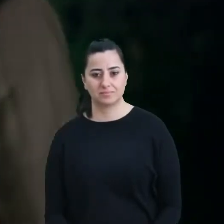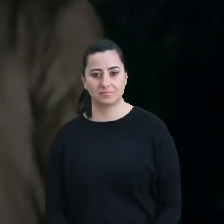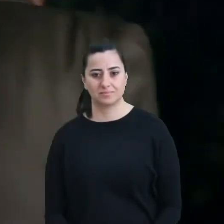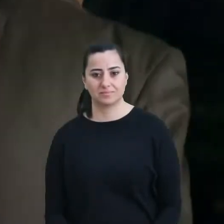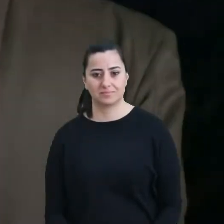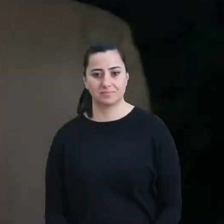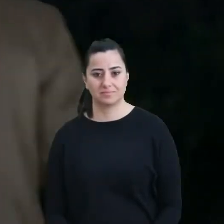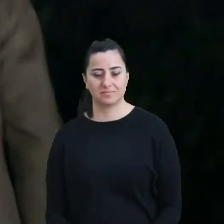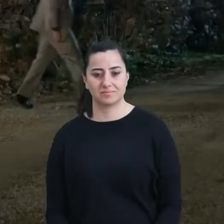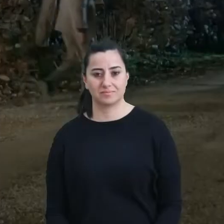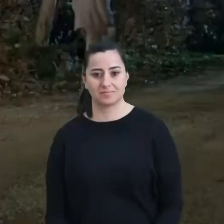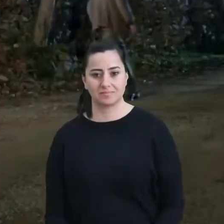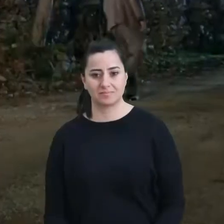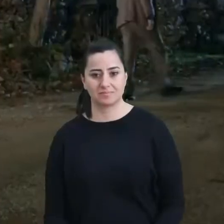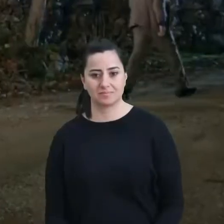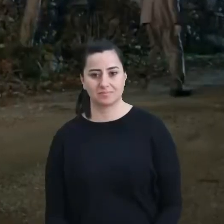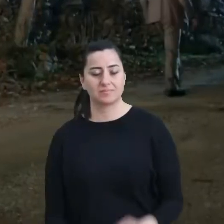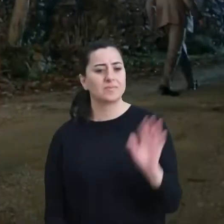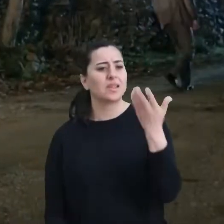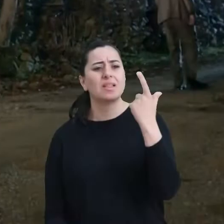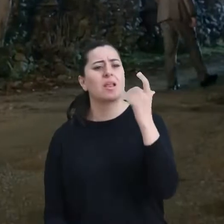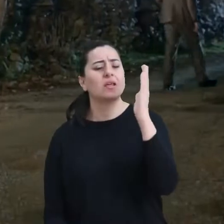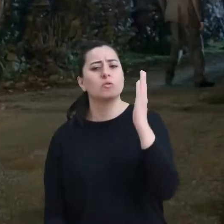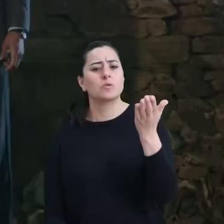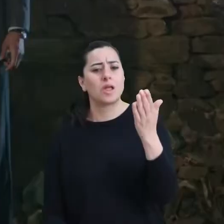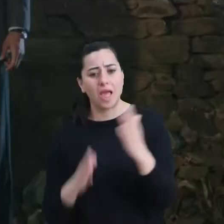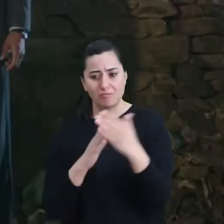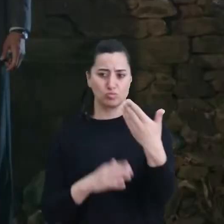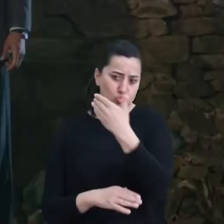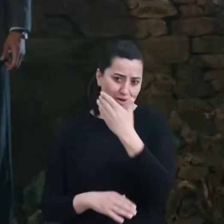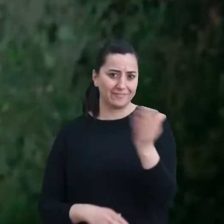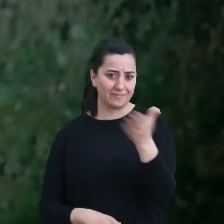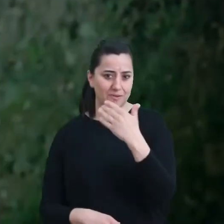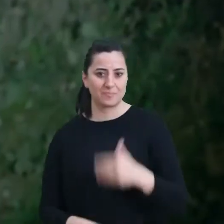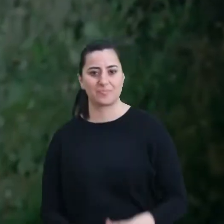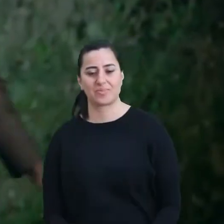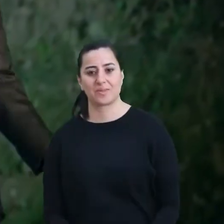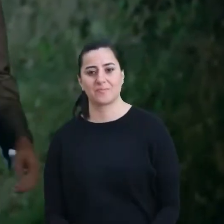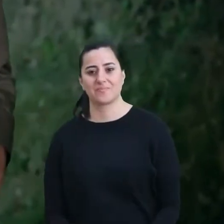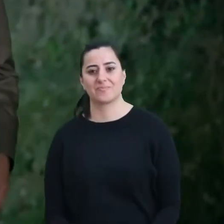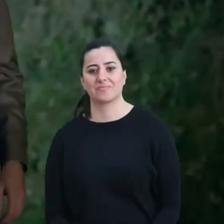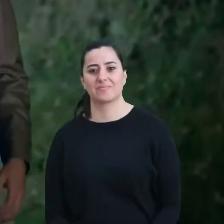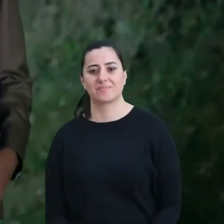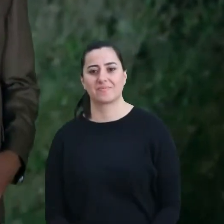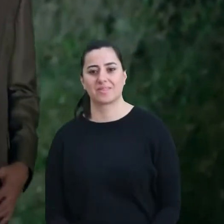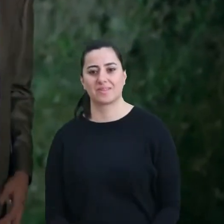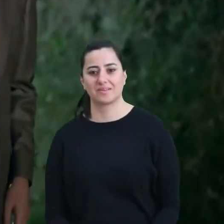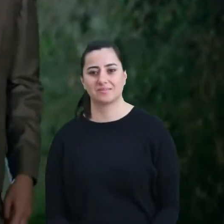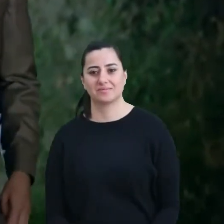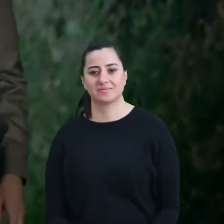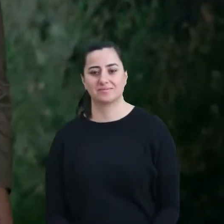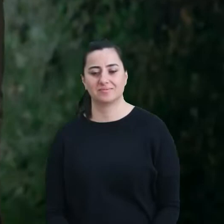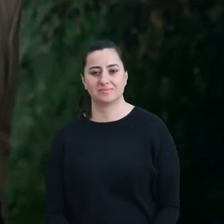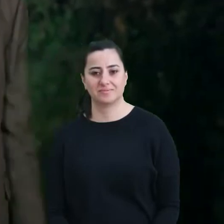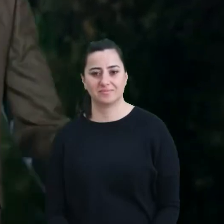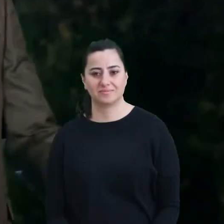Gülümseyerek arkasını döndü. Şşt lan. Nereye gidiyorsun sen? Senin yer bu taraftayım be. Ha deyip gülerek yolun tersine